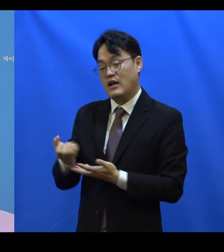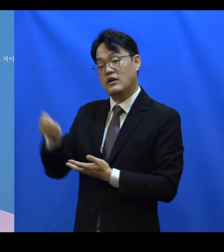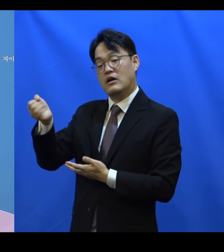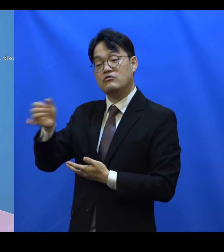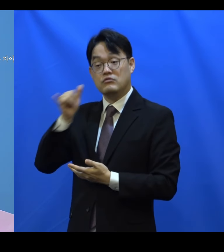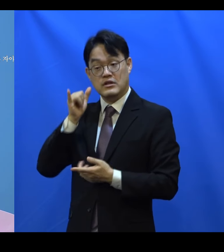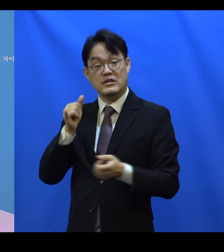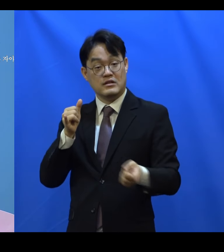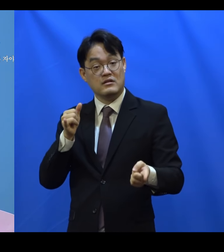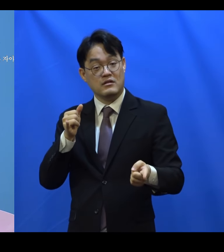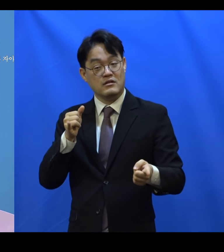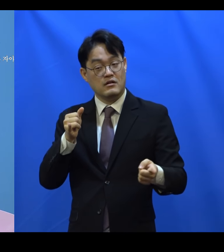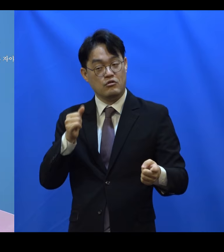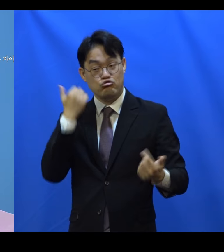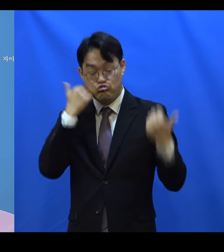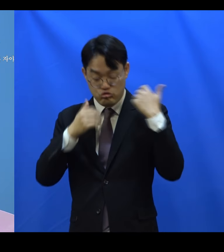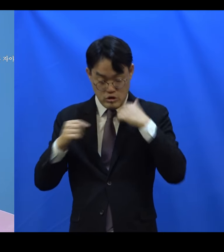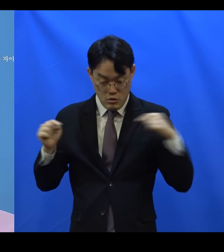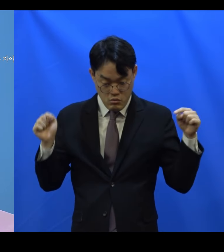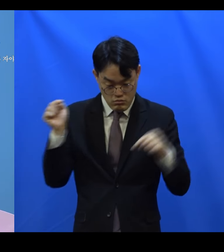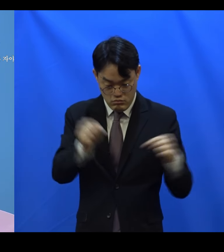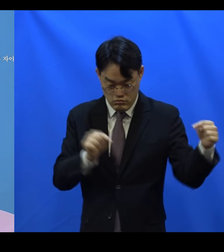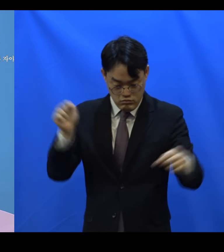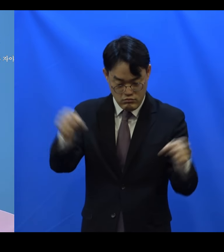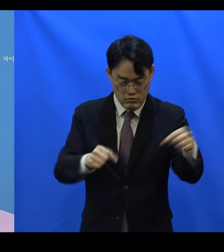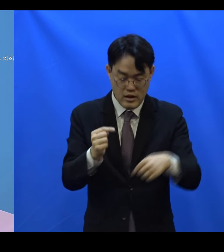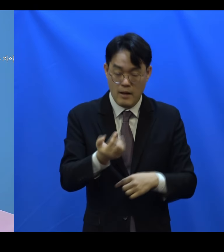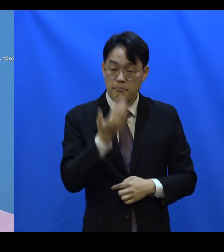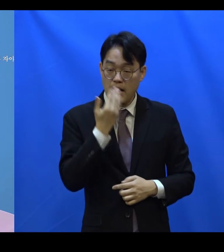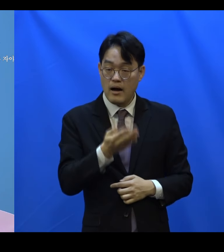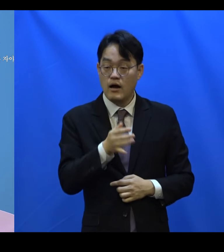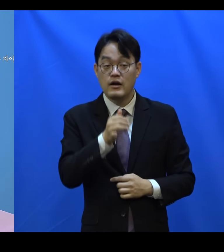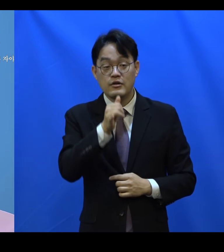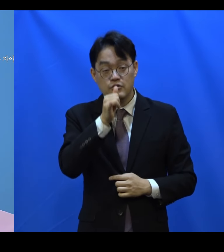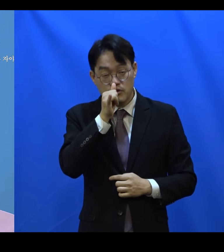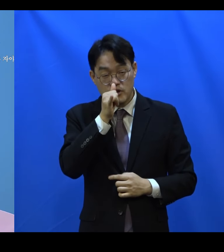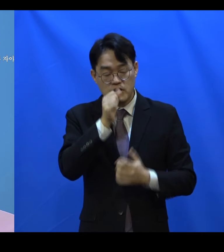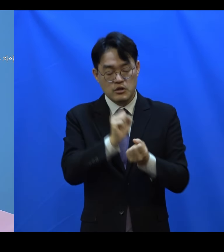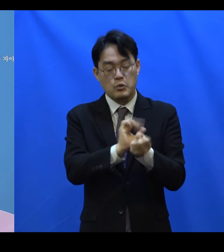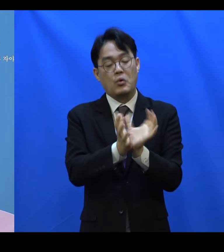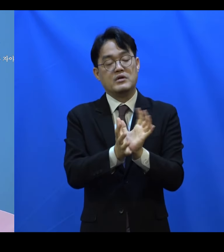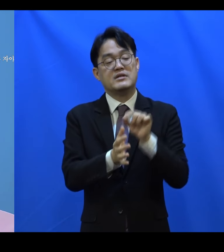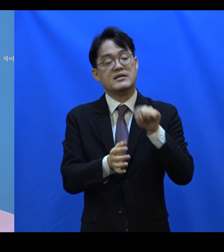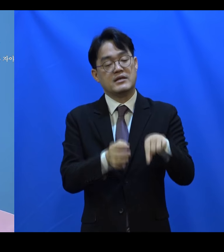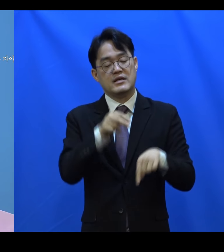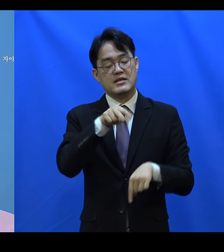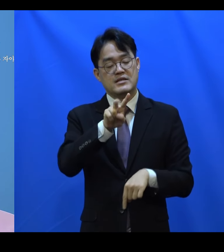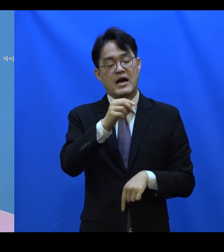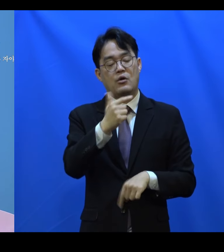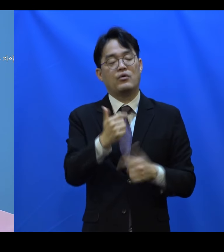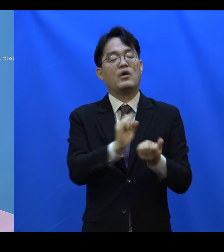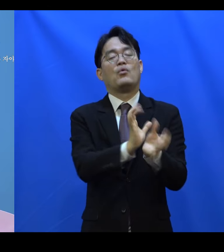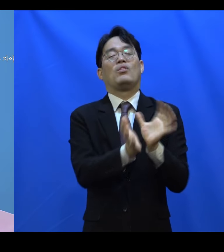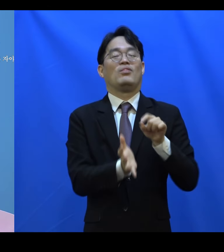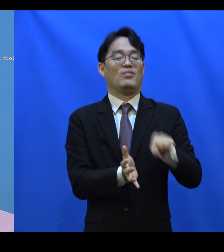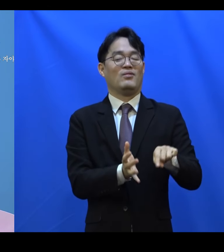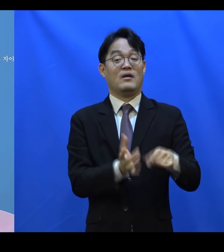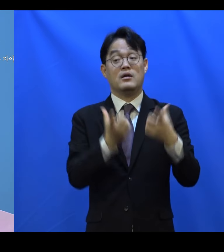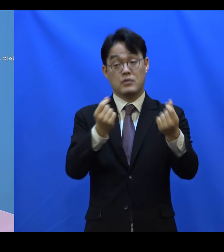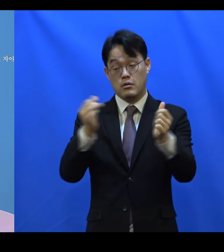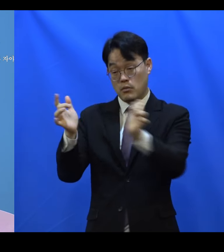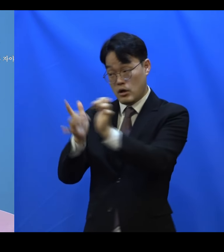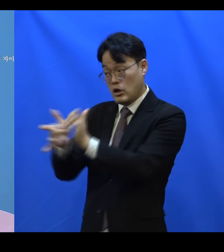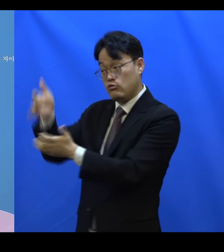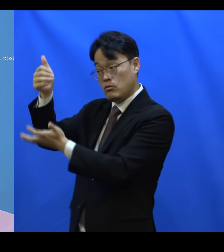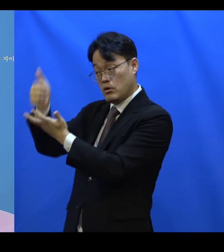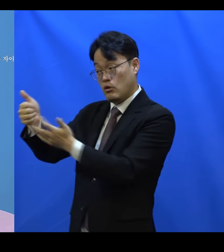접근에 제한이 없어. 주님에게는 누구나 다가갈 수 있는. 골짜기 백합화도 마찬가지. 들판에서